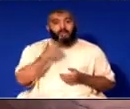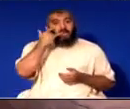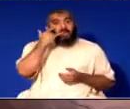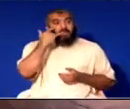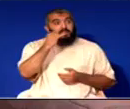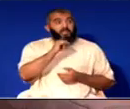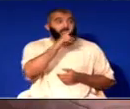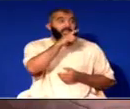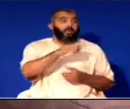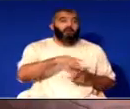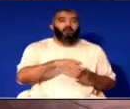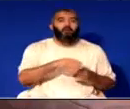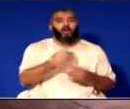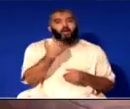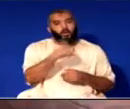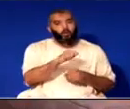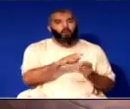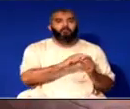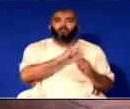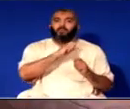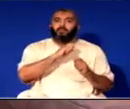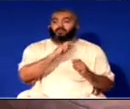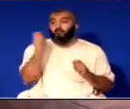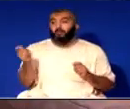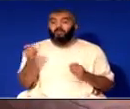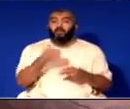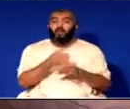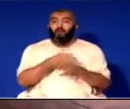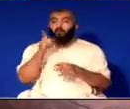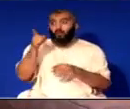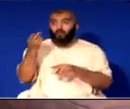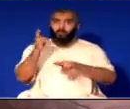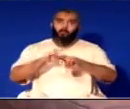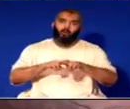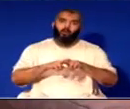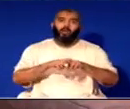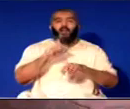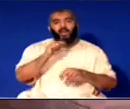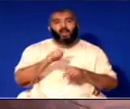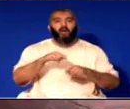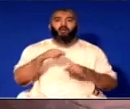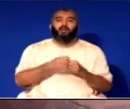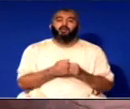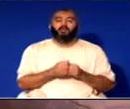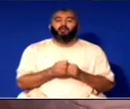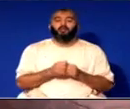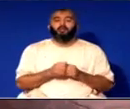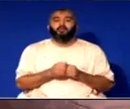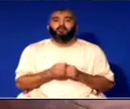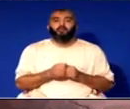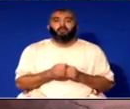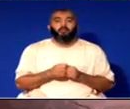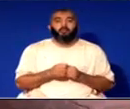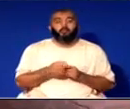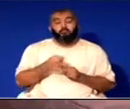حياتها وما رديتي لهاش، لا هنا هذو الدراهم يتردوا للورثة تاعها. أما إذا كنت وهي حية ماكش قادرة بها تردي